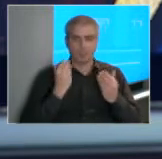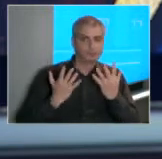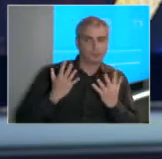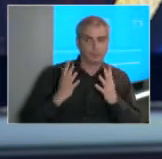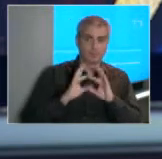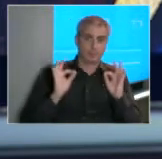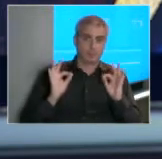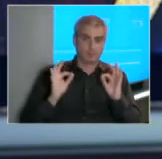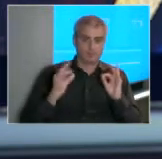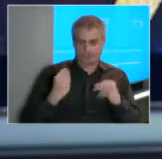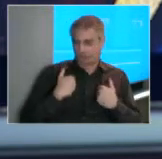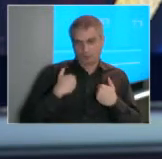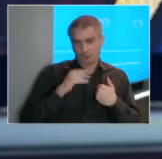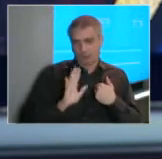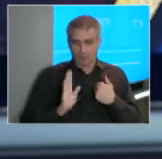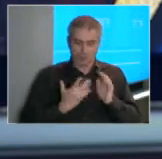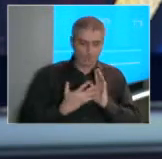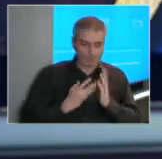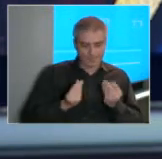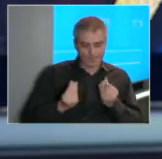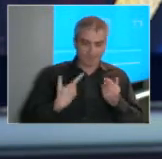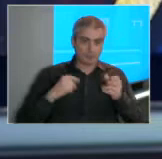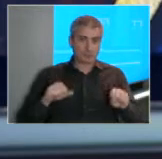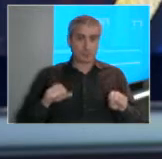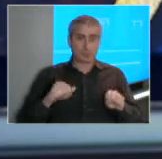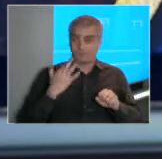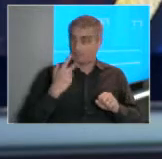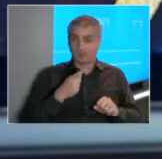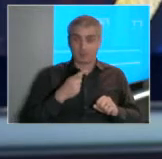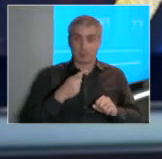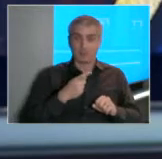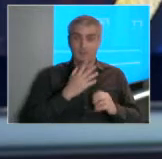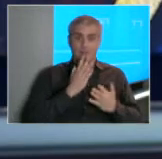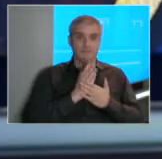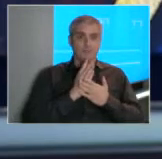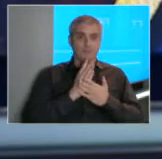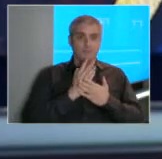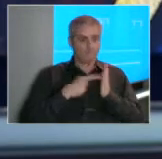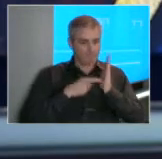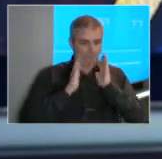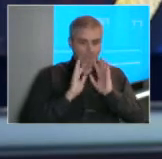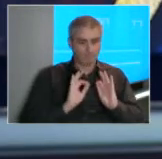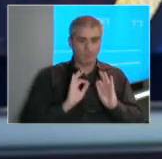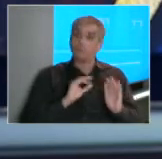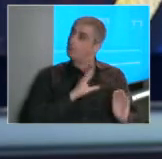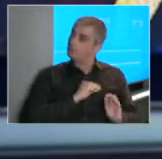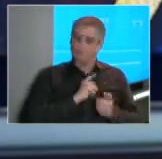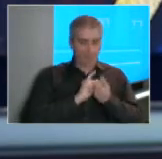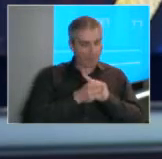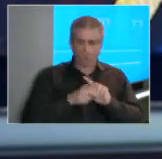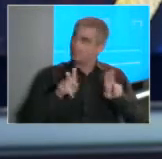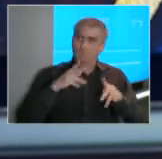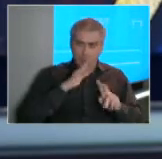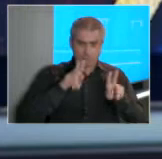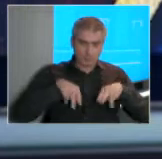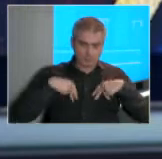בהתחלה. משהו שאני לא נוגע, לא בודק, אין לי שליטה. ברגע שהם שידרו אמון, היו מוכנים להחליף, תחזיר את